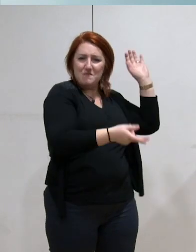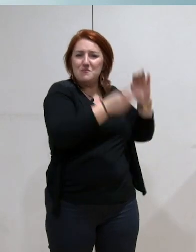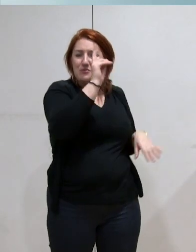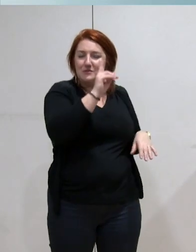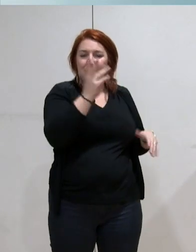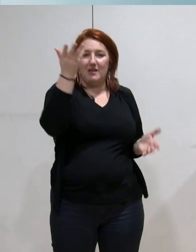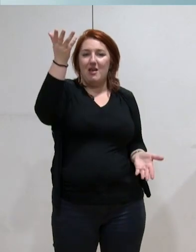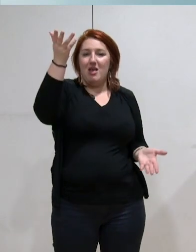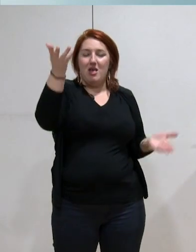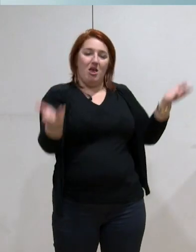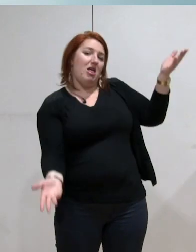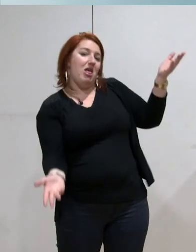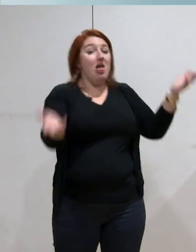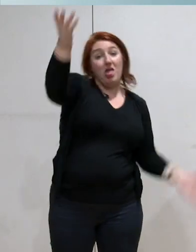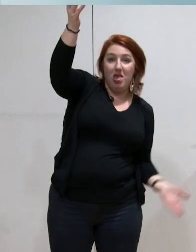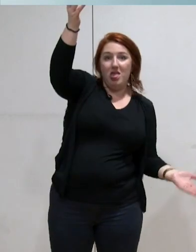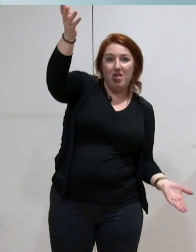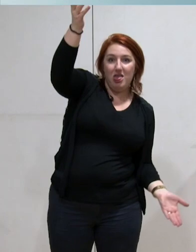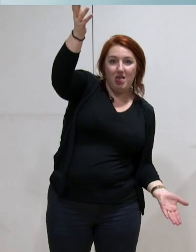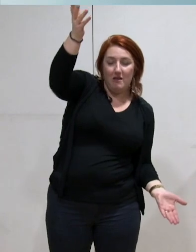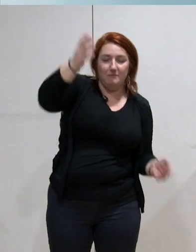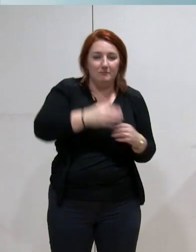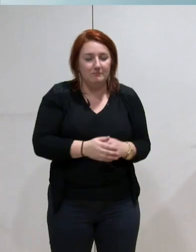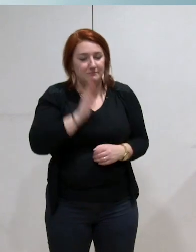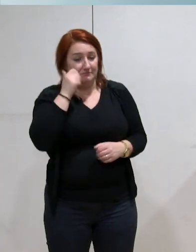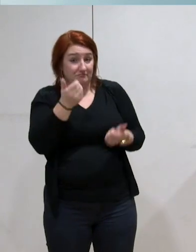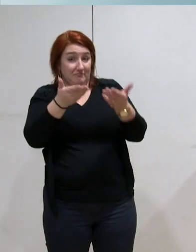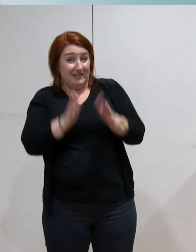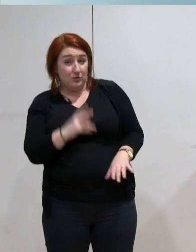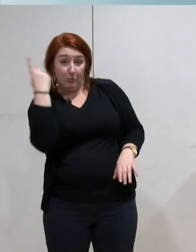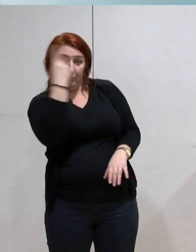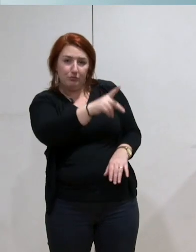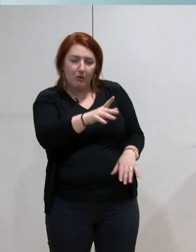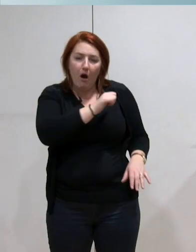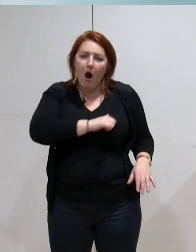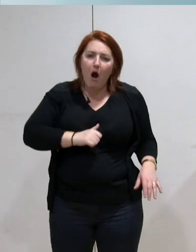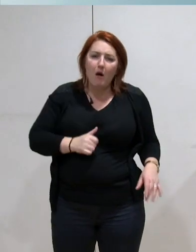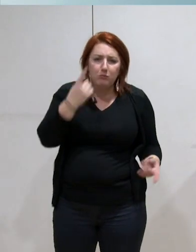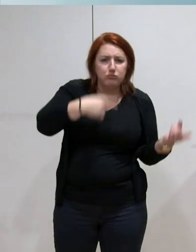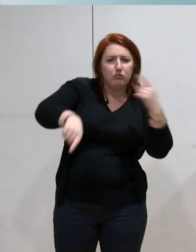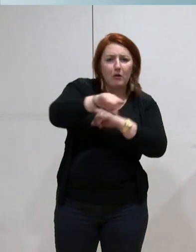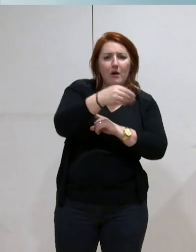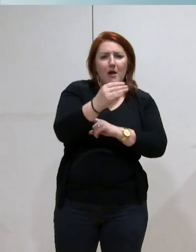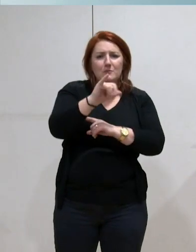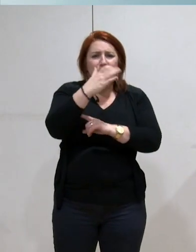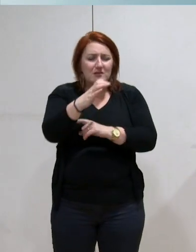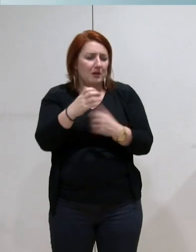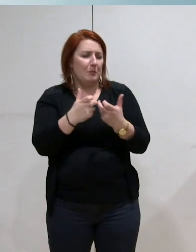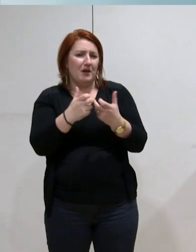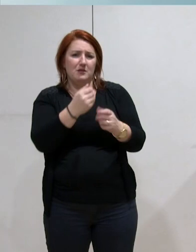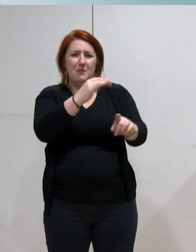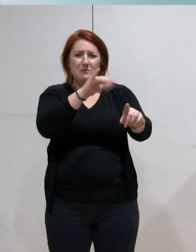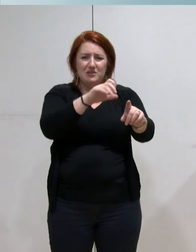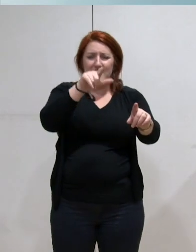votre décision a été très violente pour certaines MJC la M MJC l'accordé P perd près de 50000